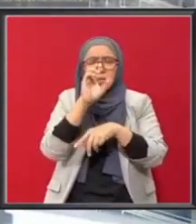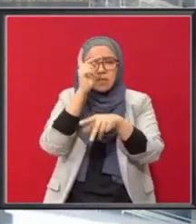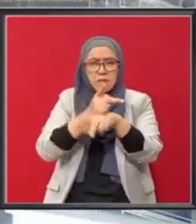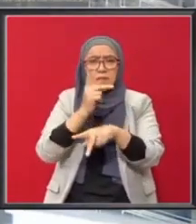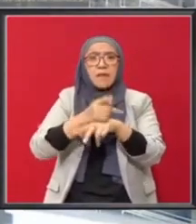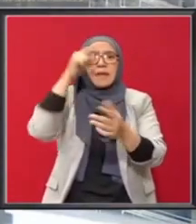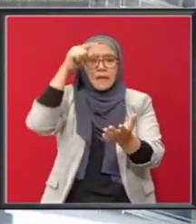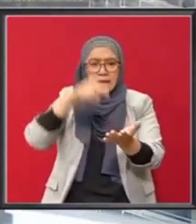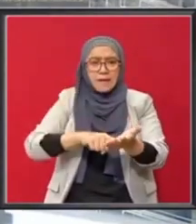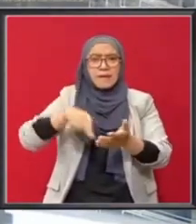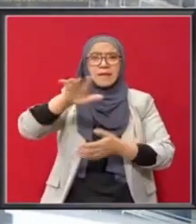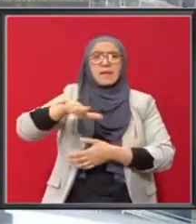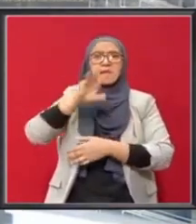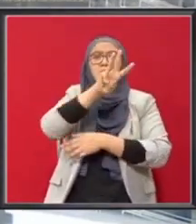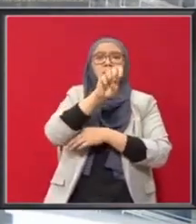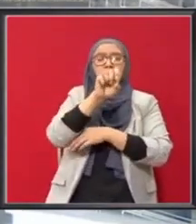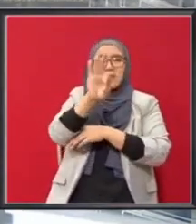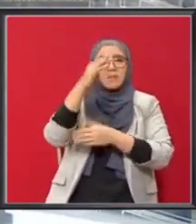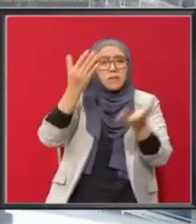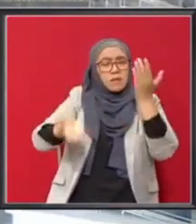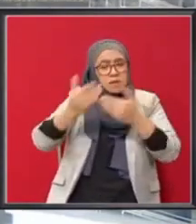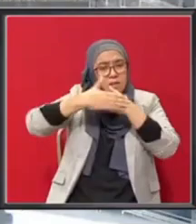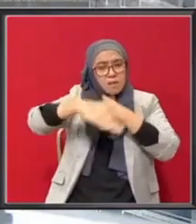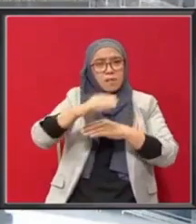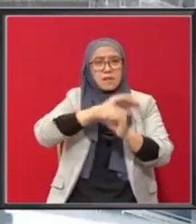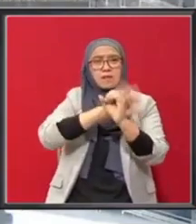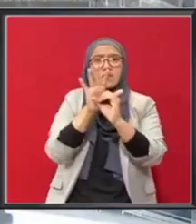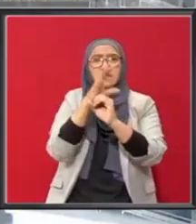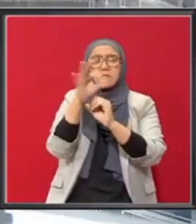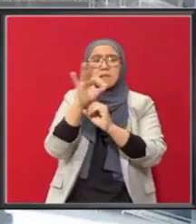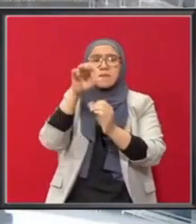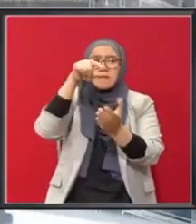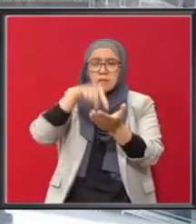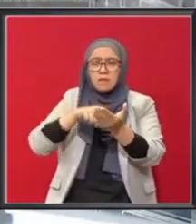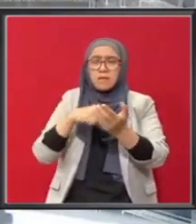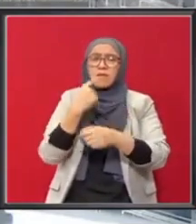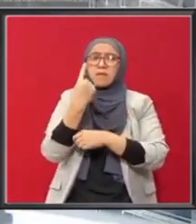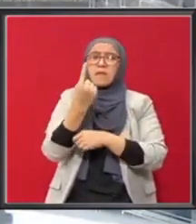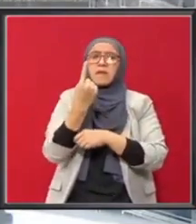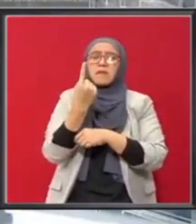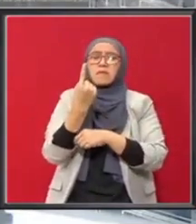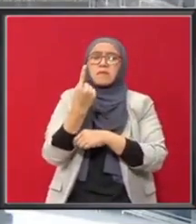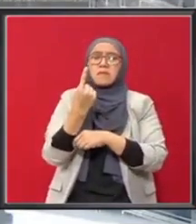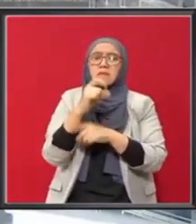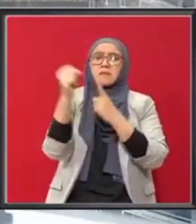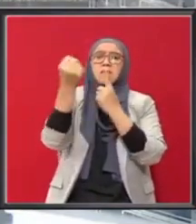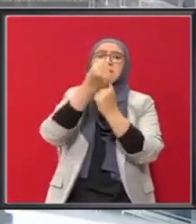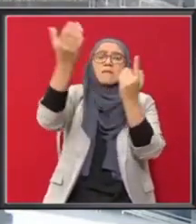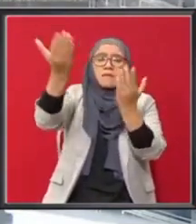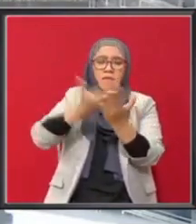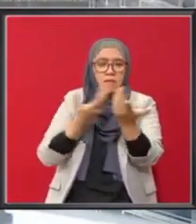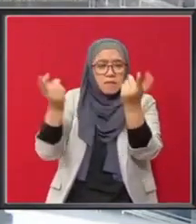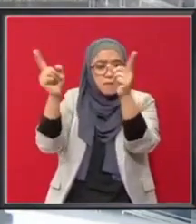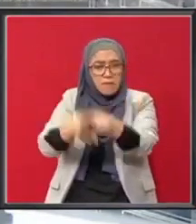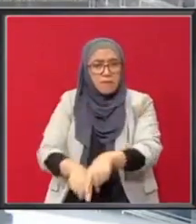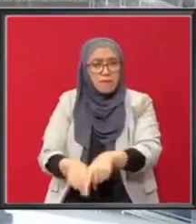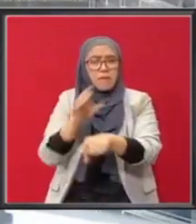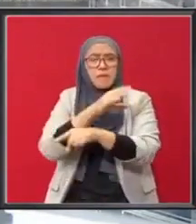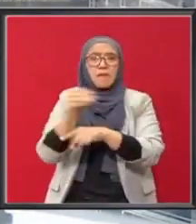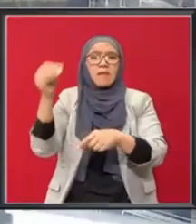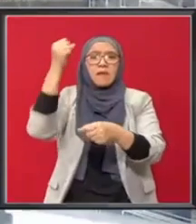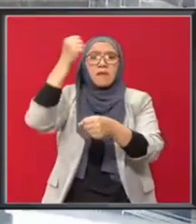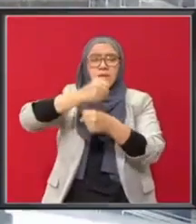oleh Nabi F yang mungkin lepas pandemic lebih sebelah sini satu norma baru akan berlaku yang mana